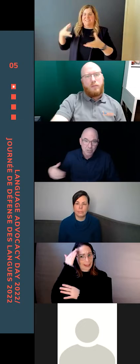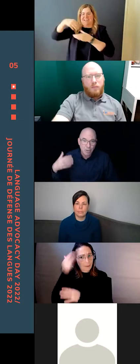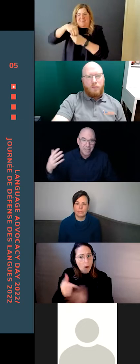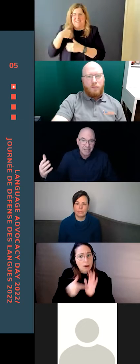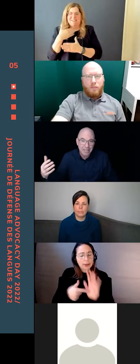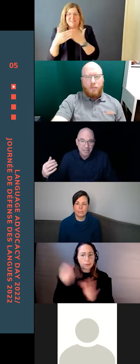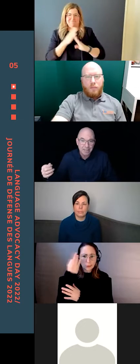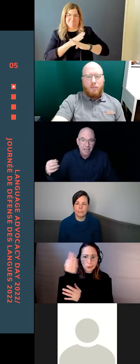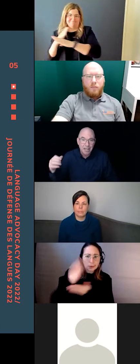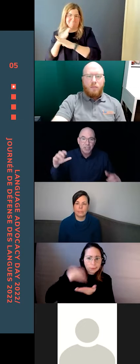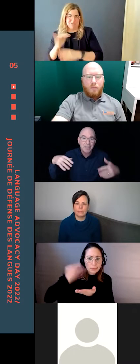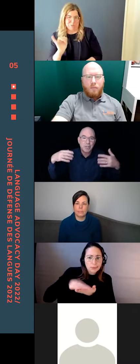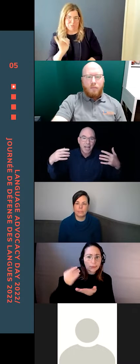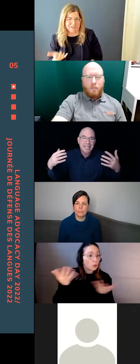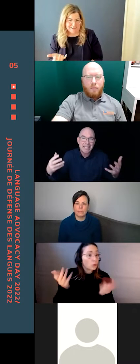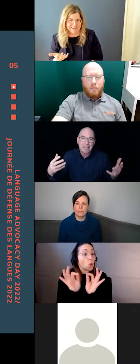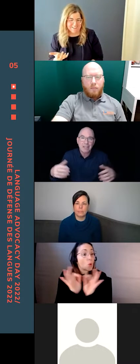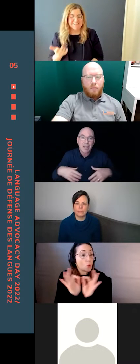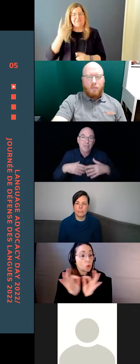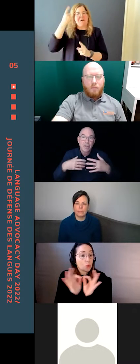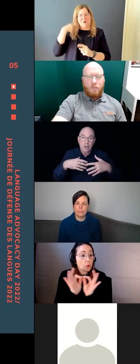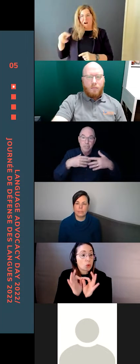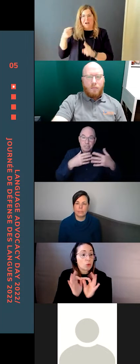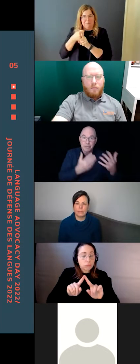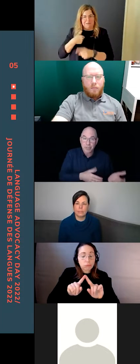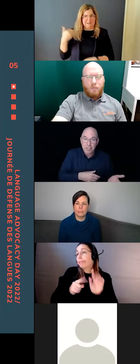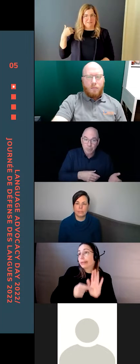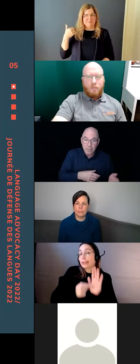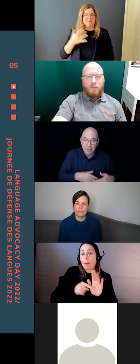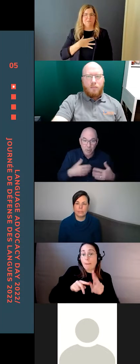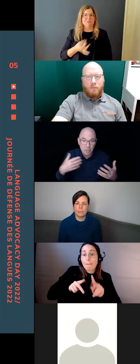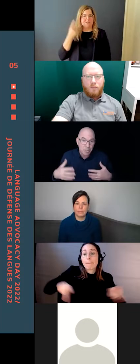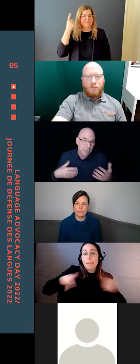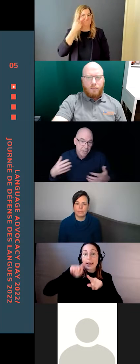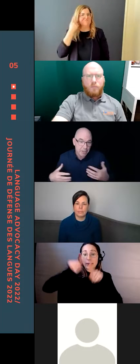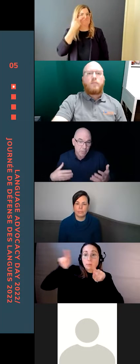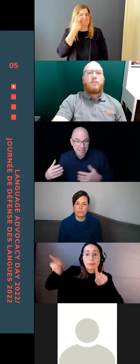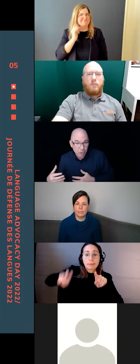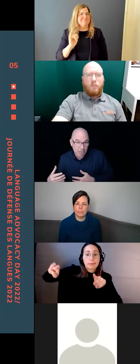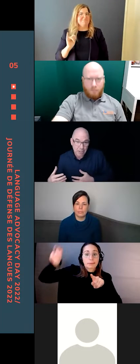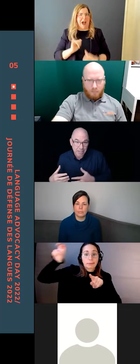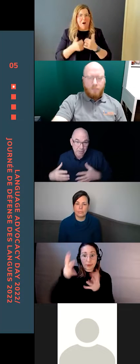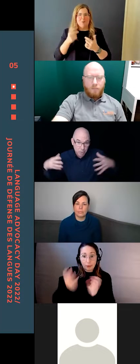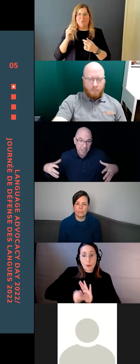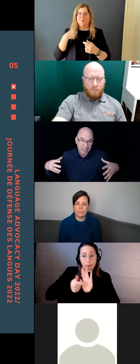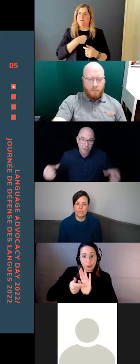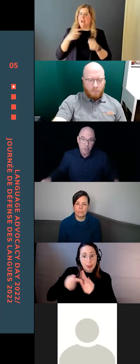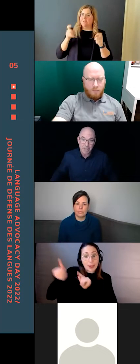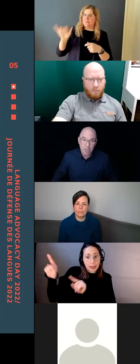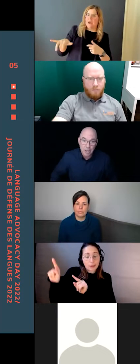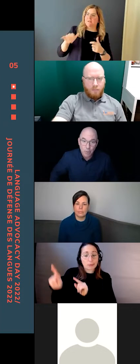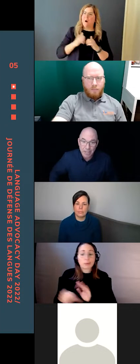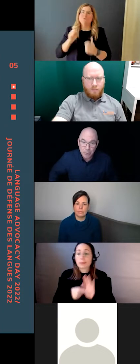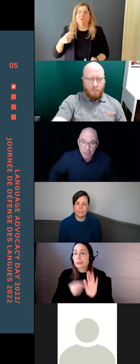tenir en ligne de compte, comme des coûts. Donc, quand nous voulons faire des présentations dans plusieurs pays, juste